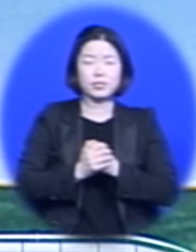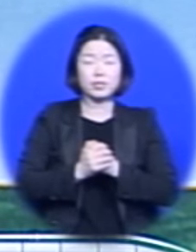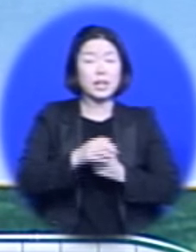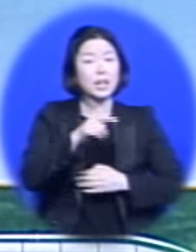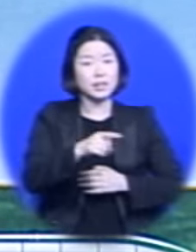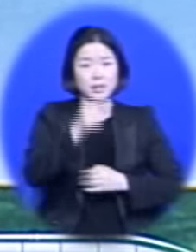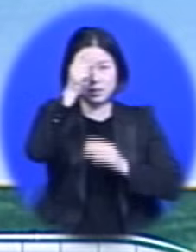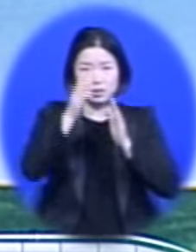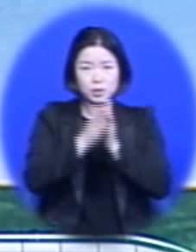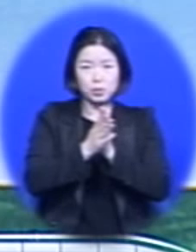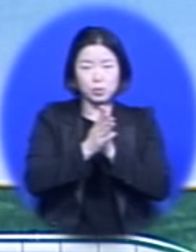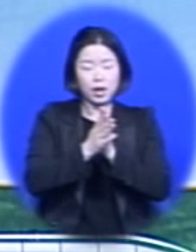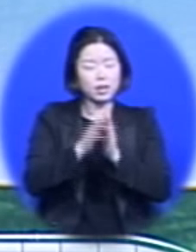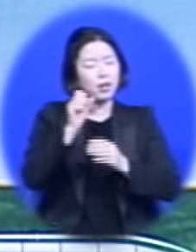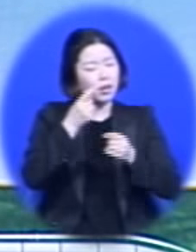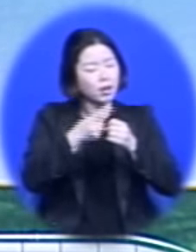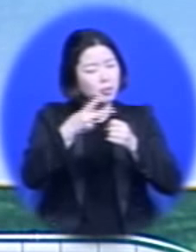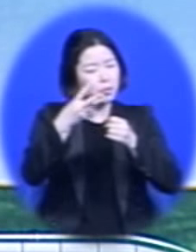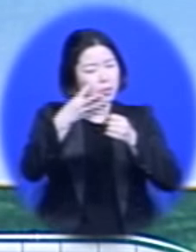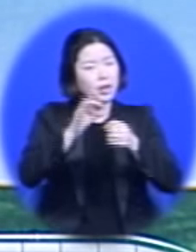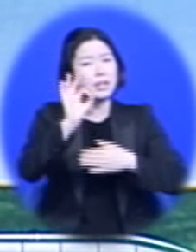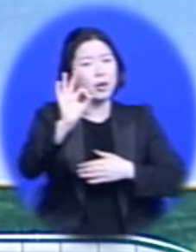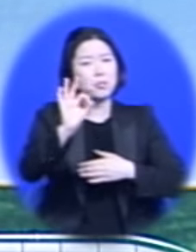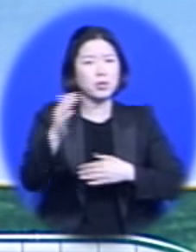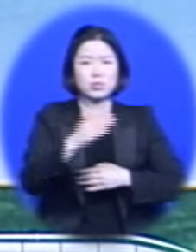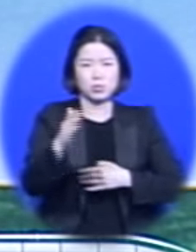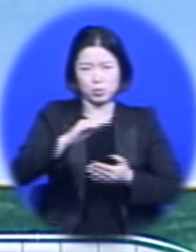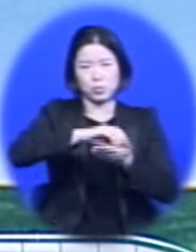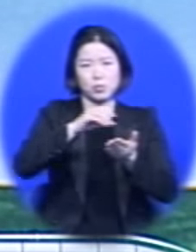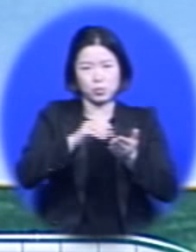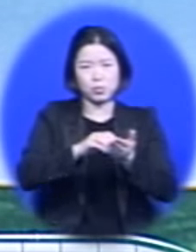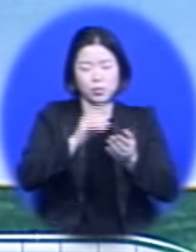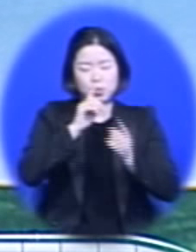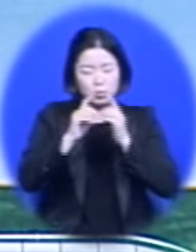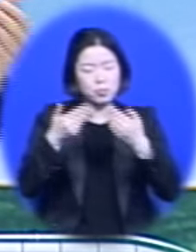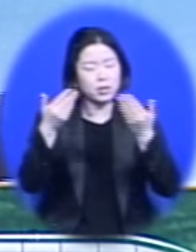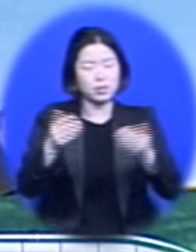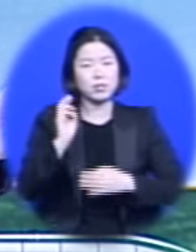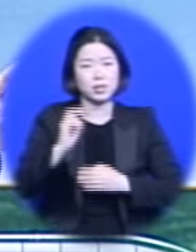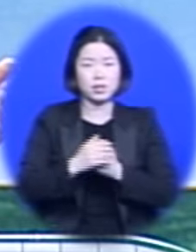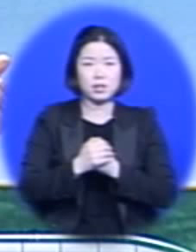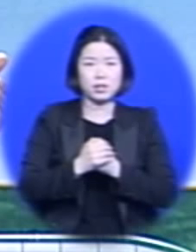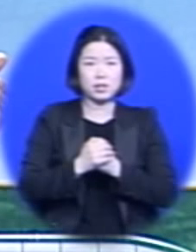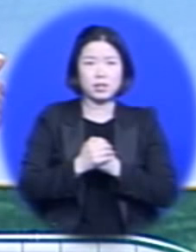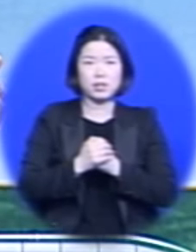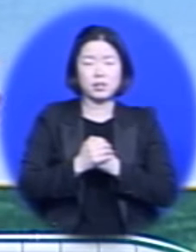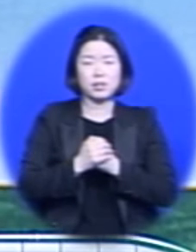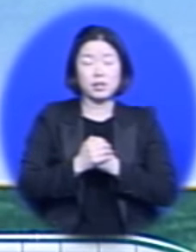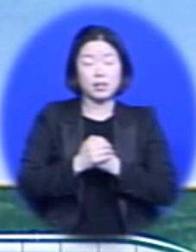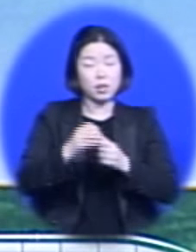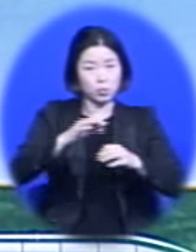그 기도를 한 열 번은 한 것 같습니다. 나는 죽었다는 고백을. 근데 참 놀라운 일이 벌어졌어요.